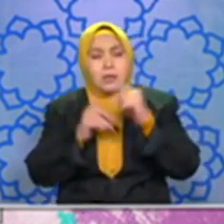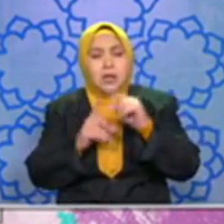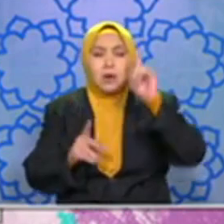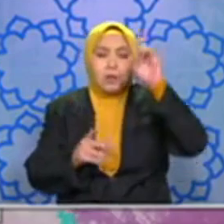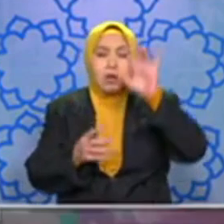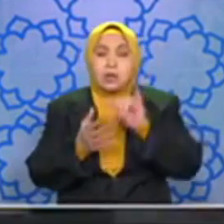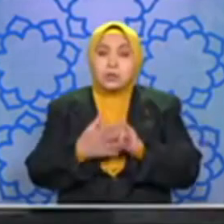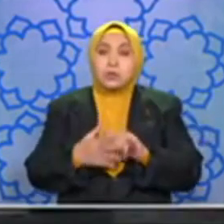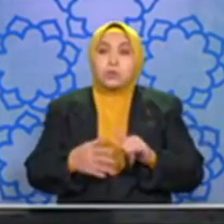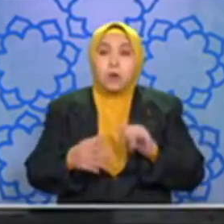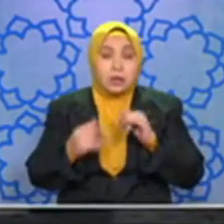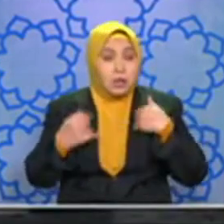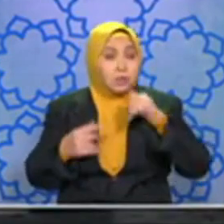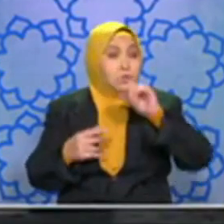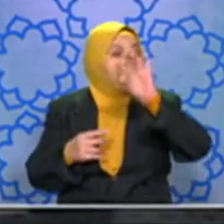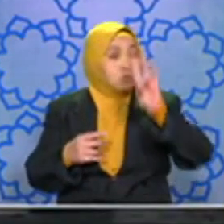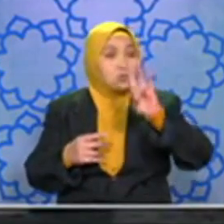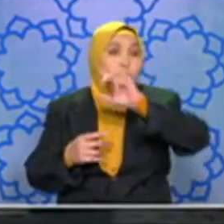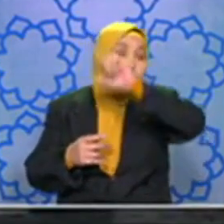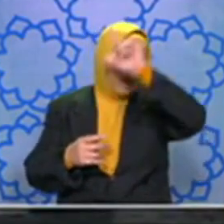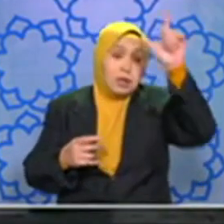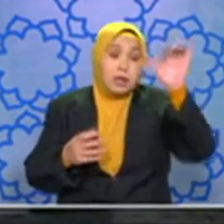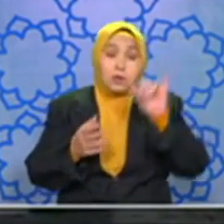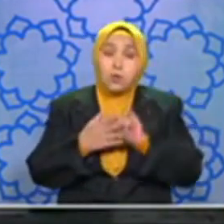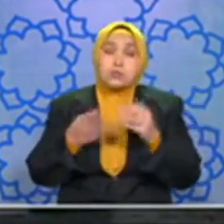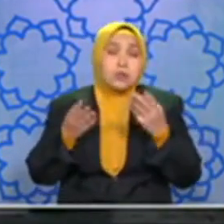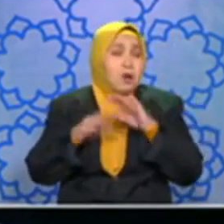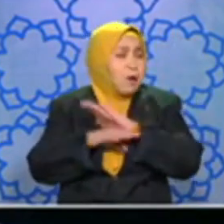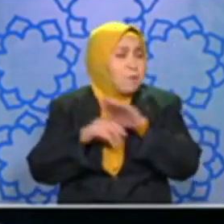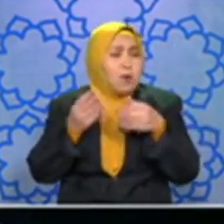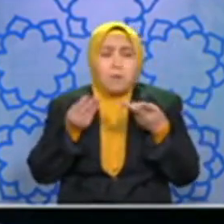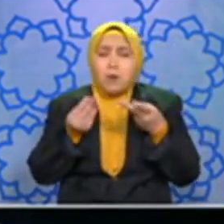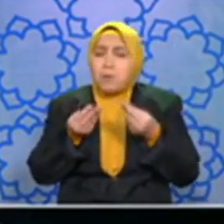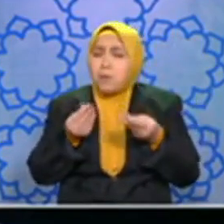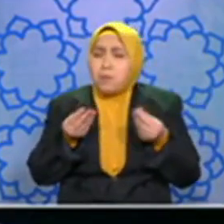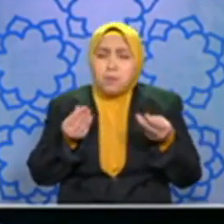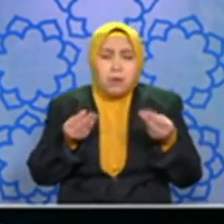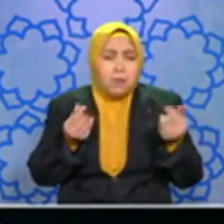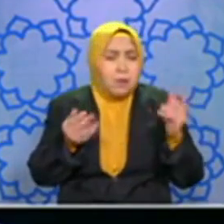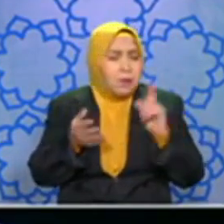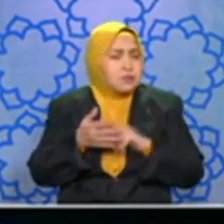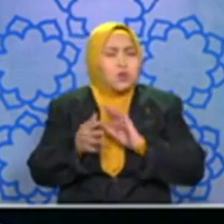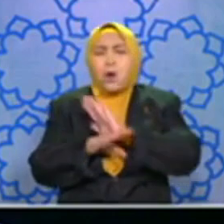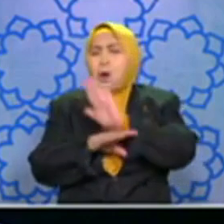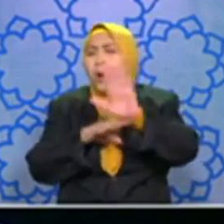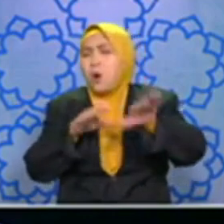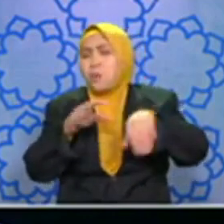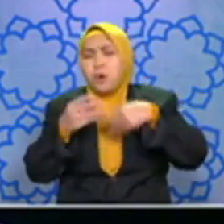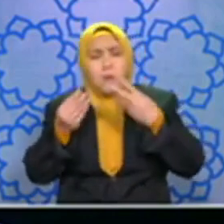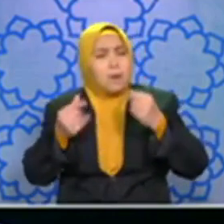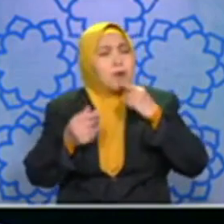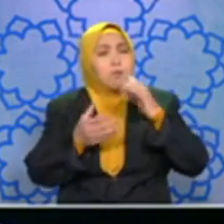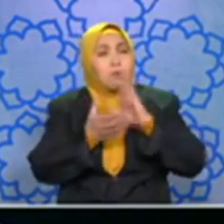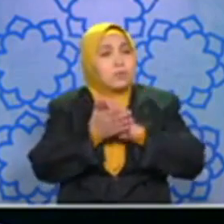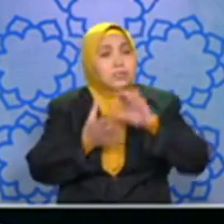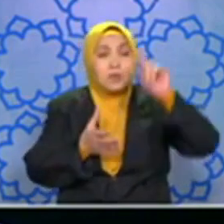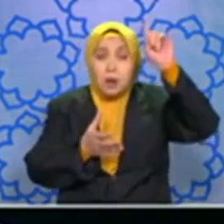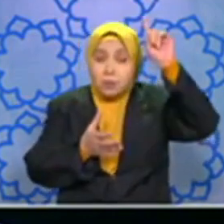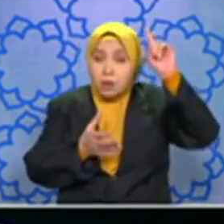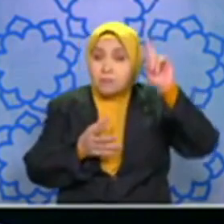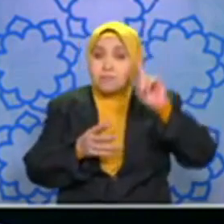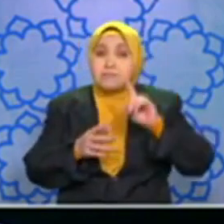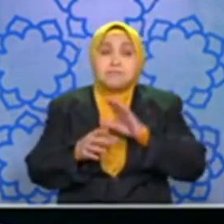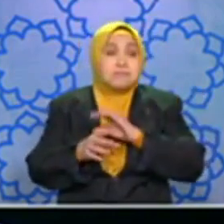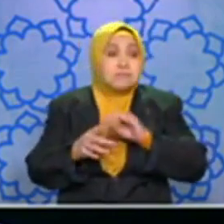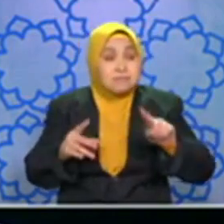langit yang tujuh, bumi dan semua yang ada di dalamnya bertasbih kepada Allah, dan tidak ada sesuatu pun melainkan bertasbih dengan memujinya, tetapi kamu